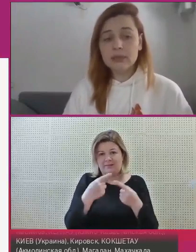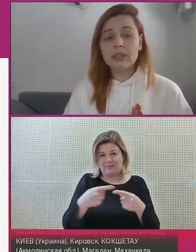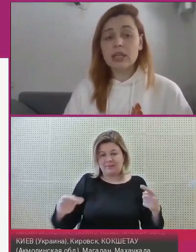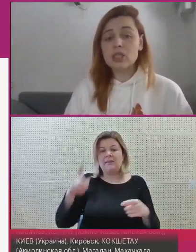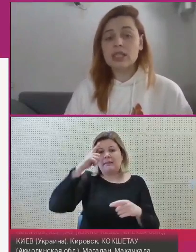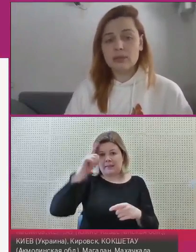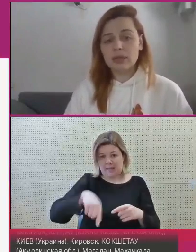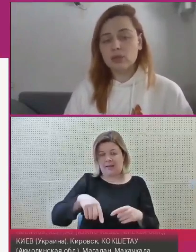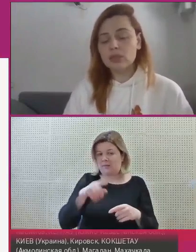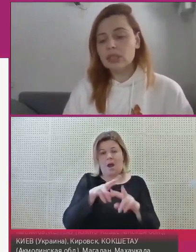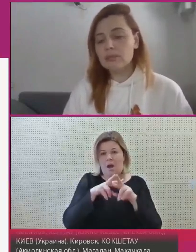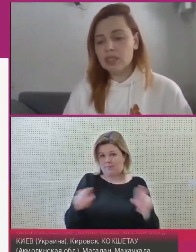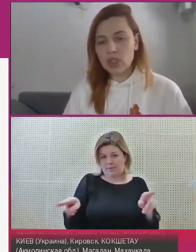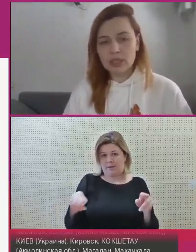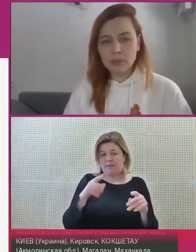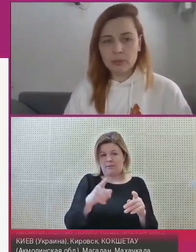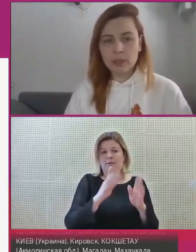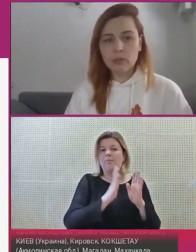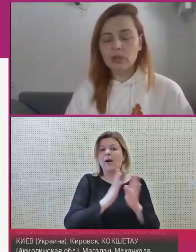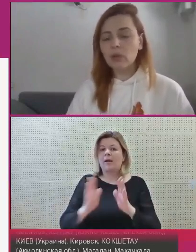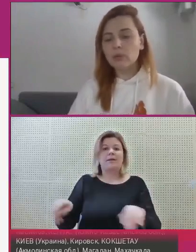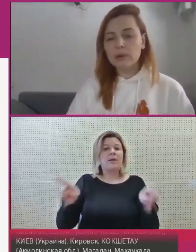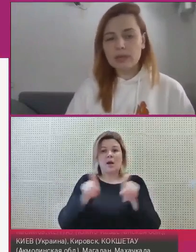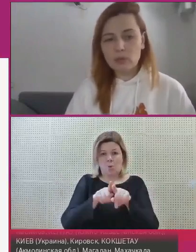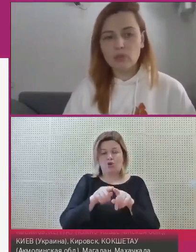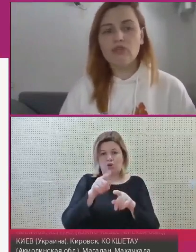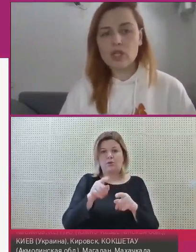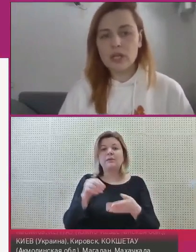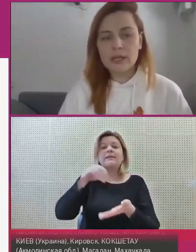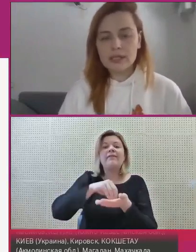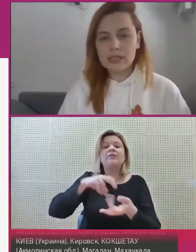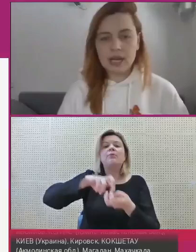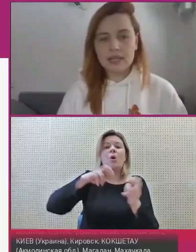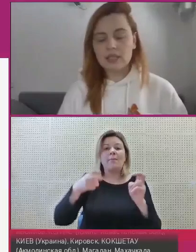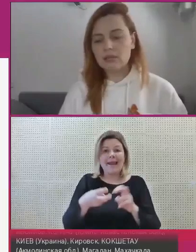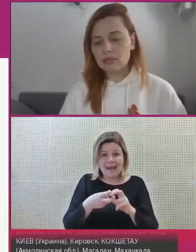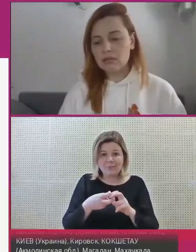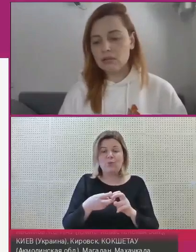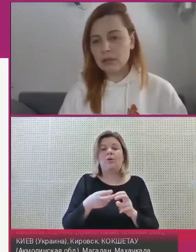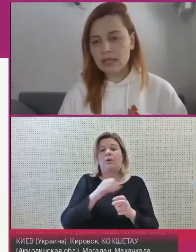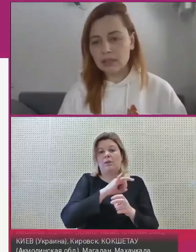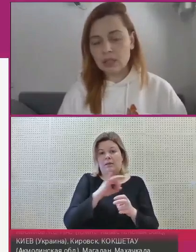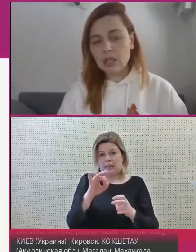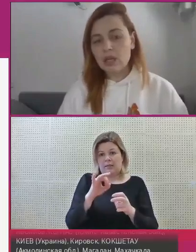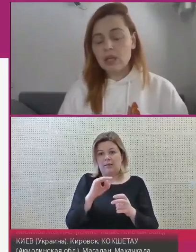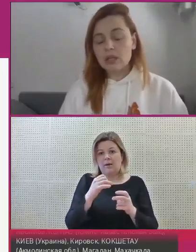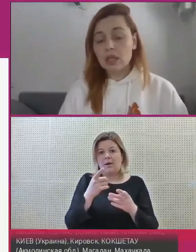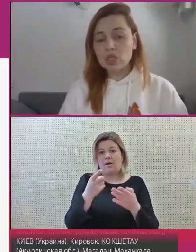здесь схема та же самая. То есть обозначаете проблему, какую проблему ваш социальный